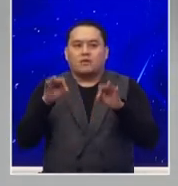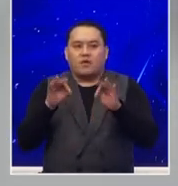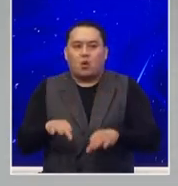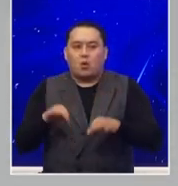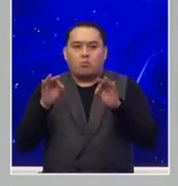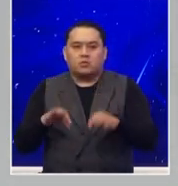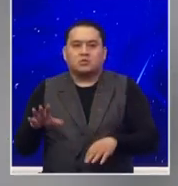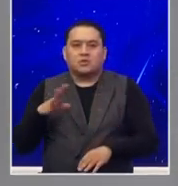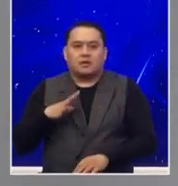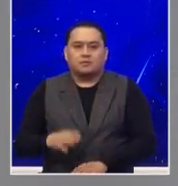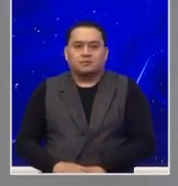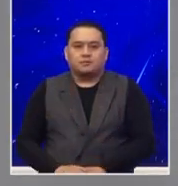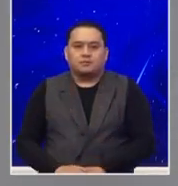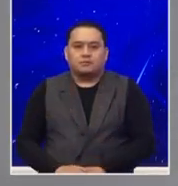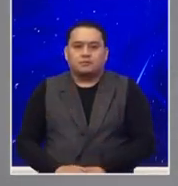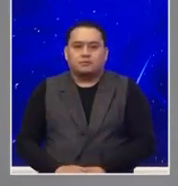купания.